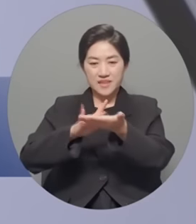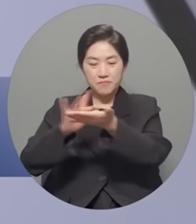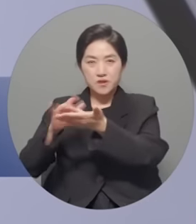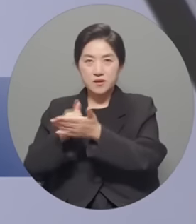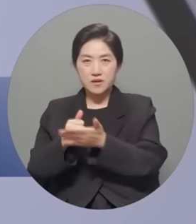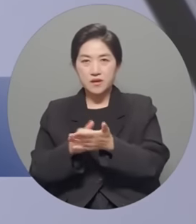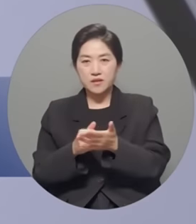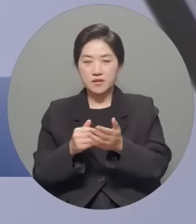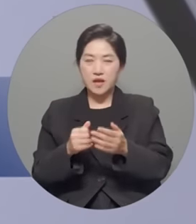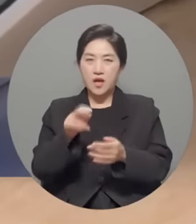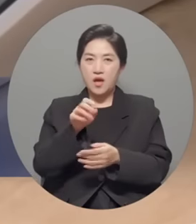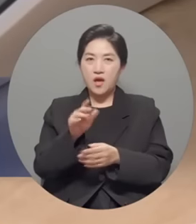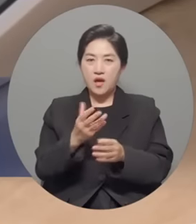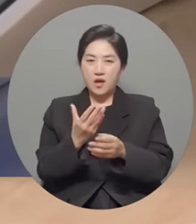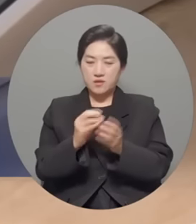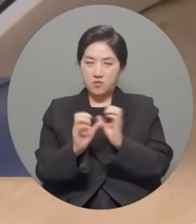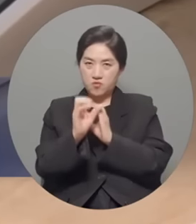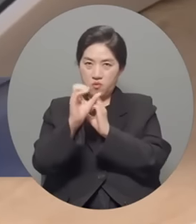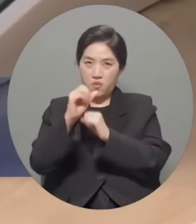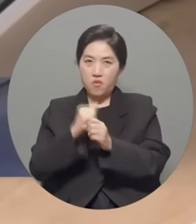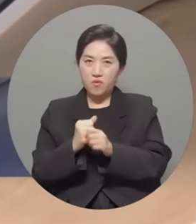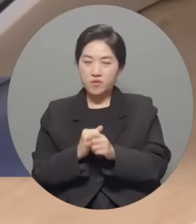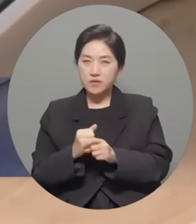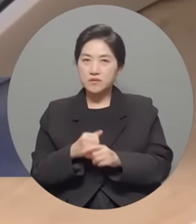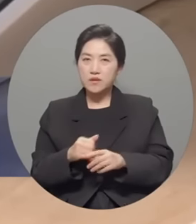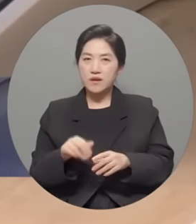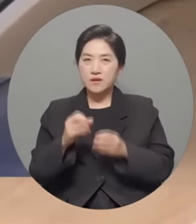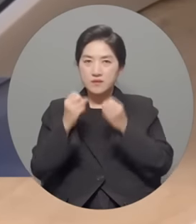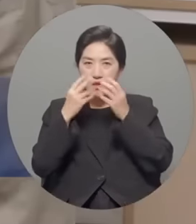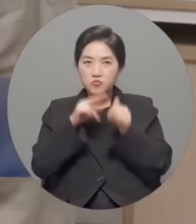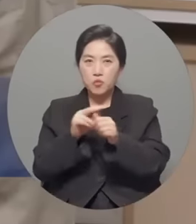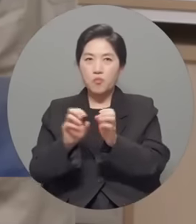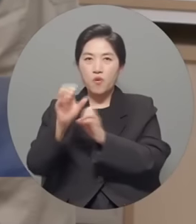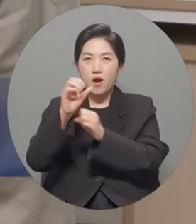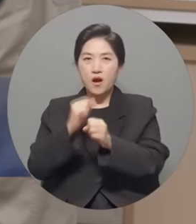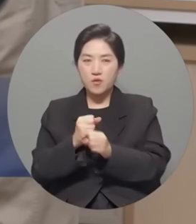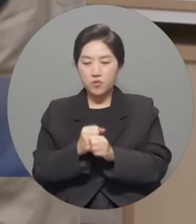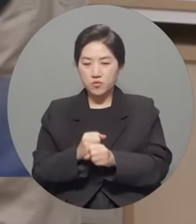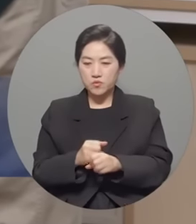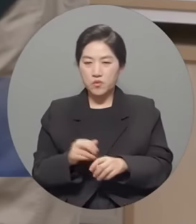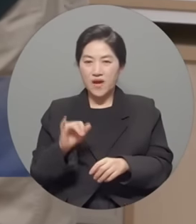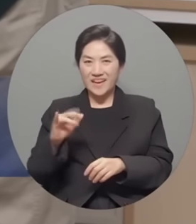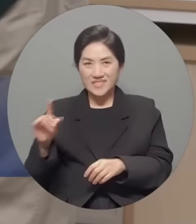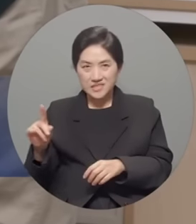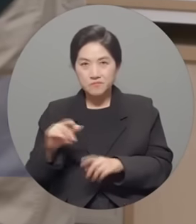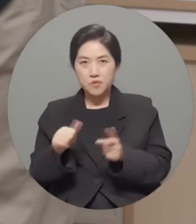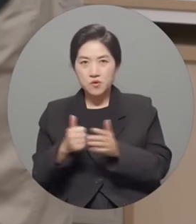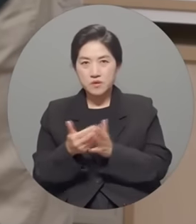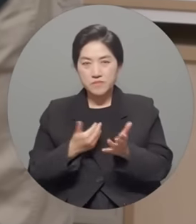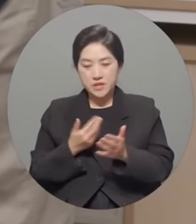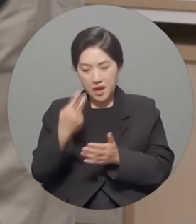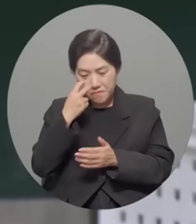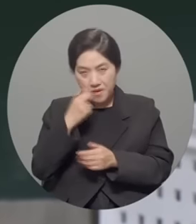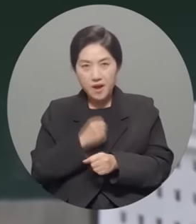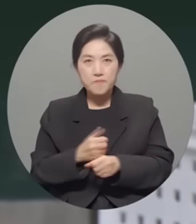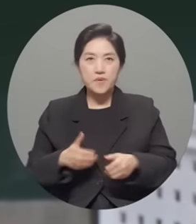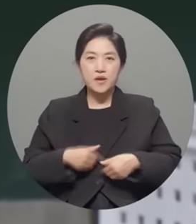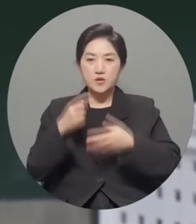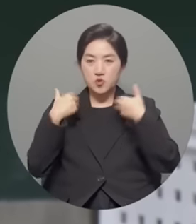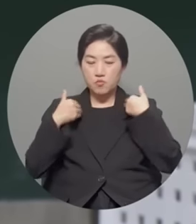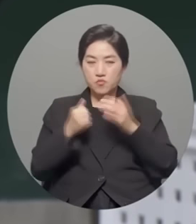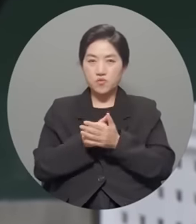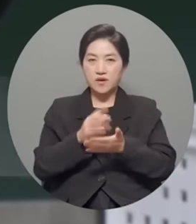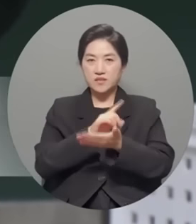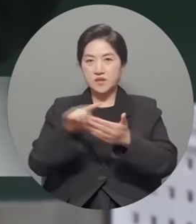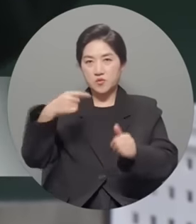업데이트부터 시작해서 애들 계정 관리까지 그 수업에 쓸 어플들을 미리미리 설치해보고. 정부가 올해 디지털